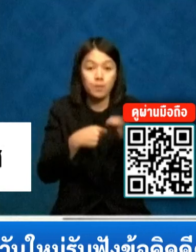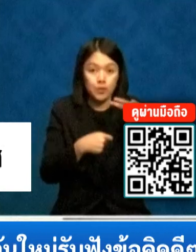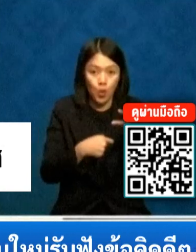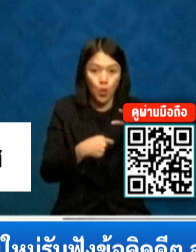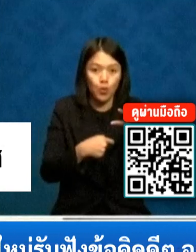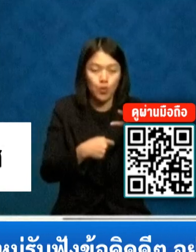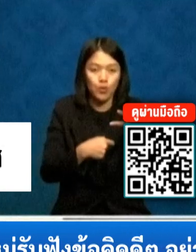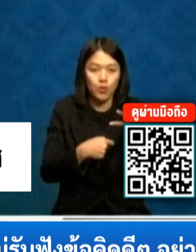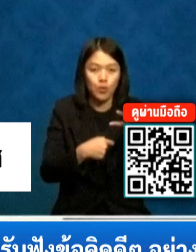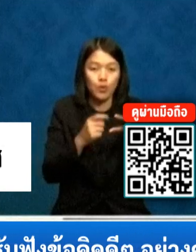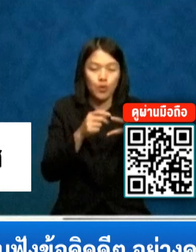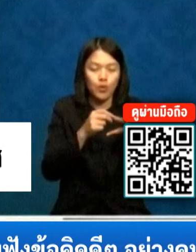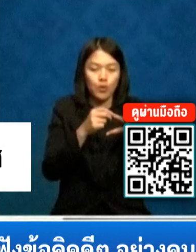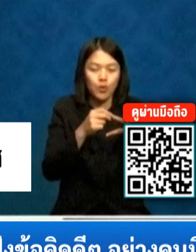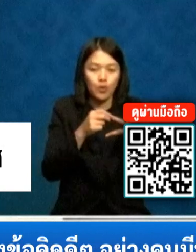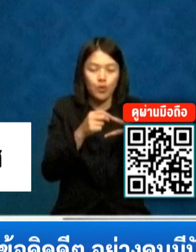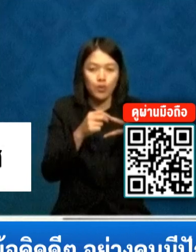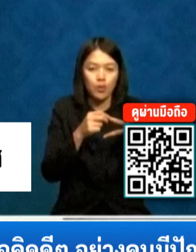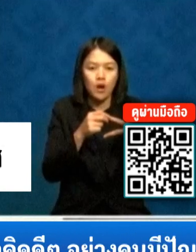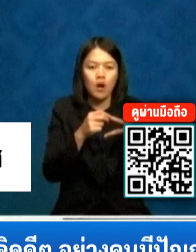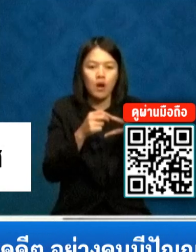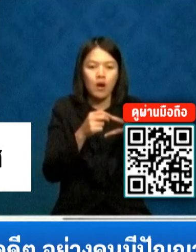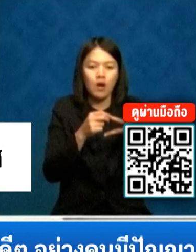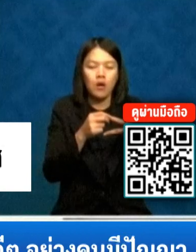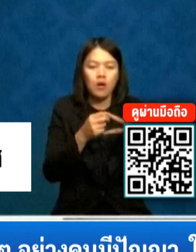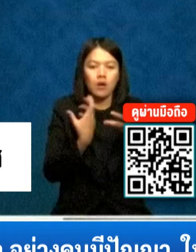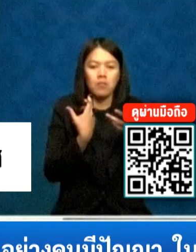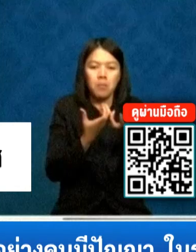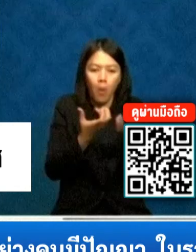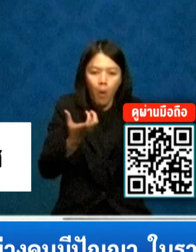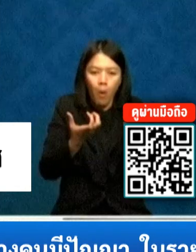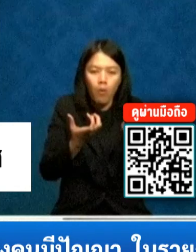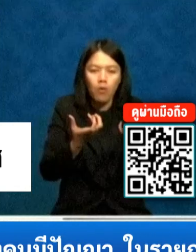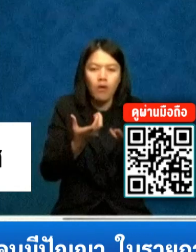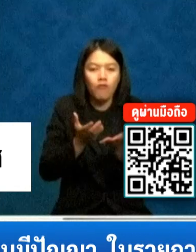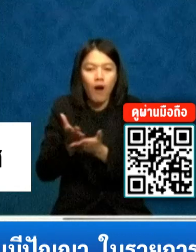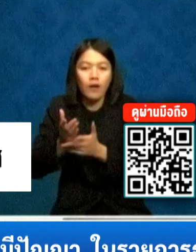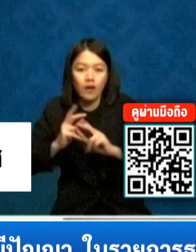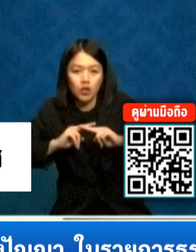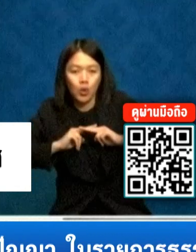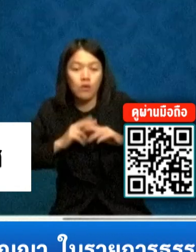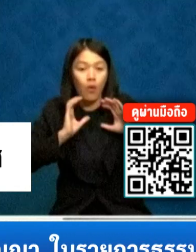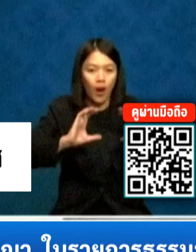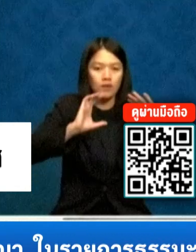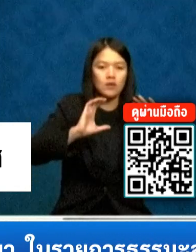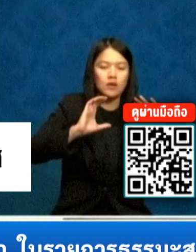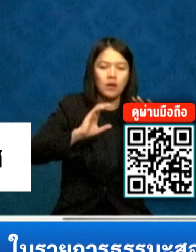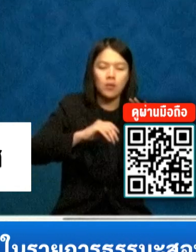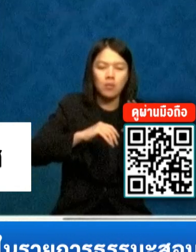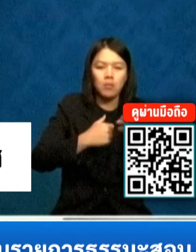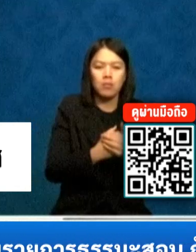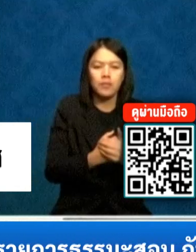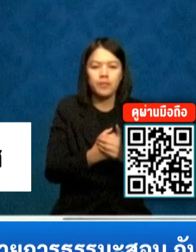านเรื่องที่1ก็คือเรื่องของการเพิ่มผลิตภาพทั้งของภาคเอกชนเองและของภาครัฐหรือที่เรียก